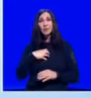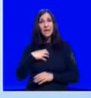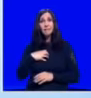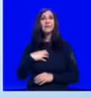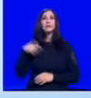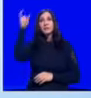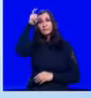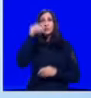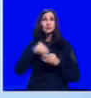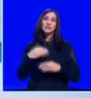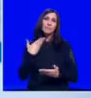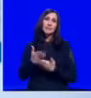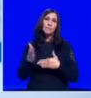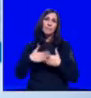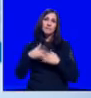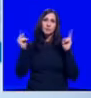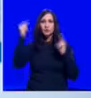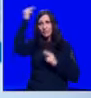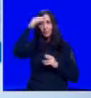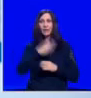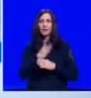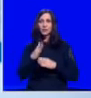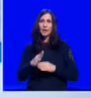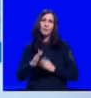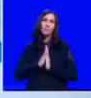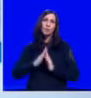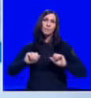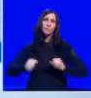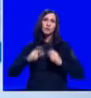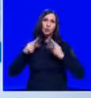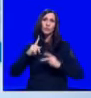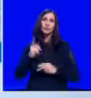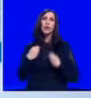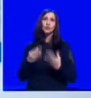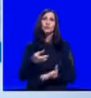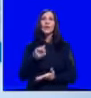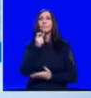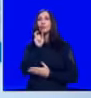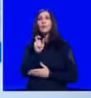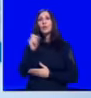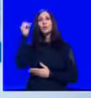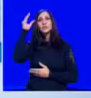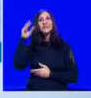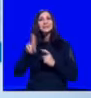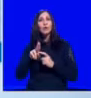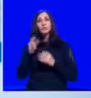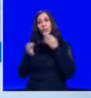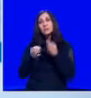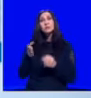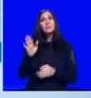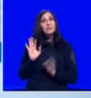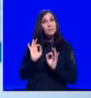участието на представители. Добре. На ППДБ. Финал, много моля за бърз отговор, защото трябва да дадем думата на доцент Цеков да ни обясни дали се прави